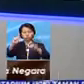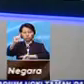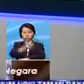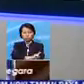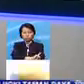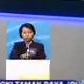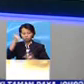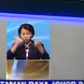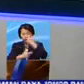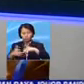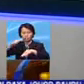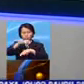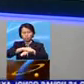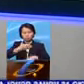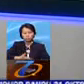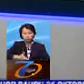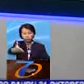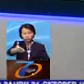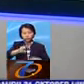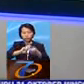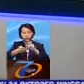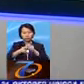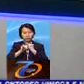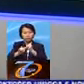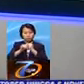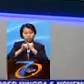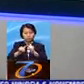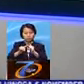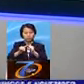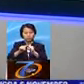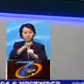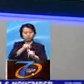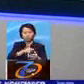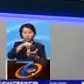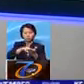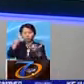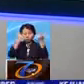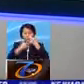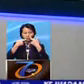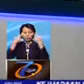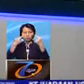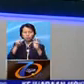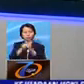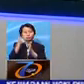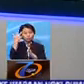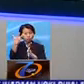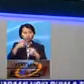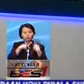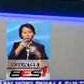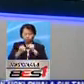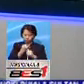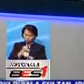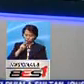7 hari. Lawatan atas jemputan rakan sejawatannya Li Keqiang dan ia merupakan lawatan rasmi ketiga beliau sejak